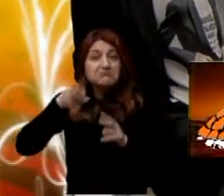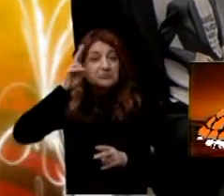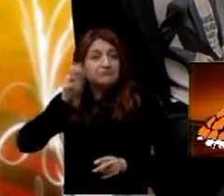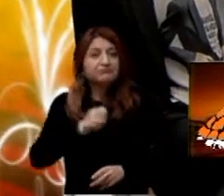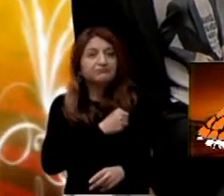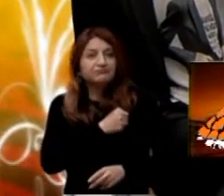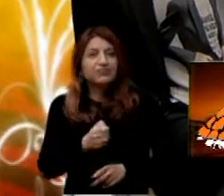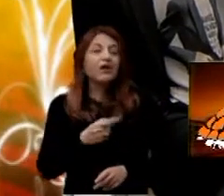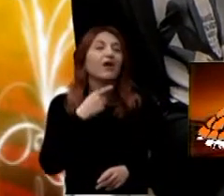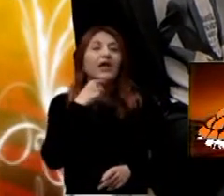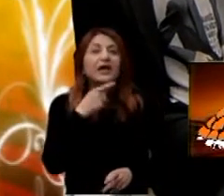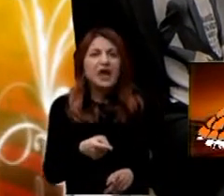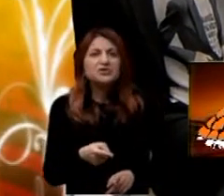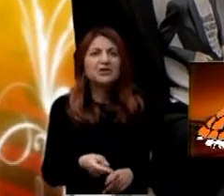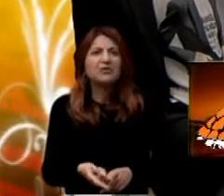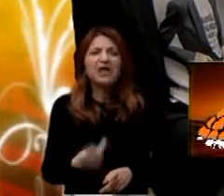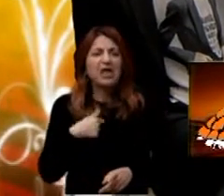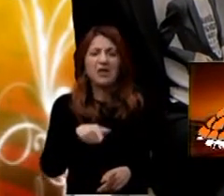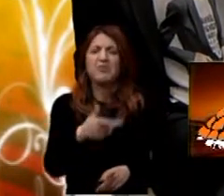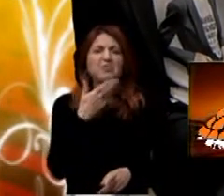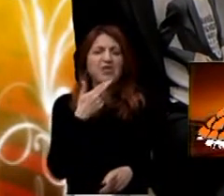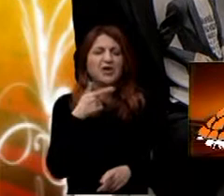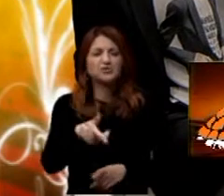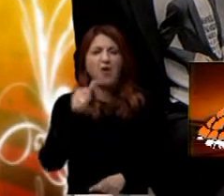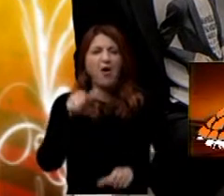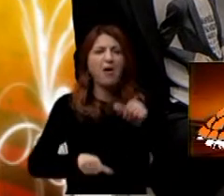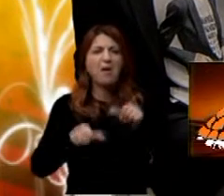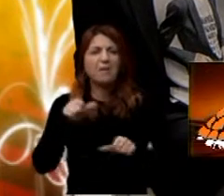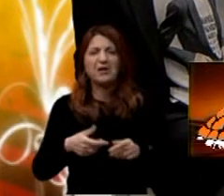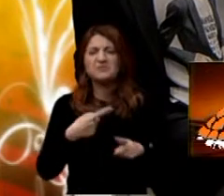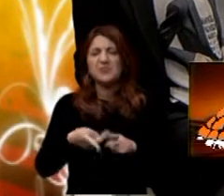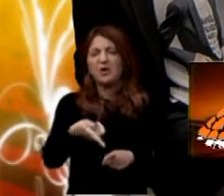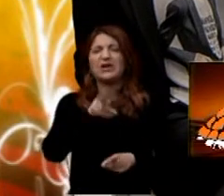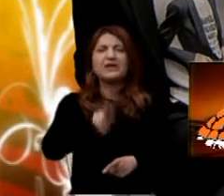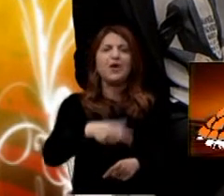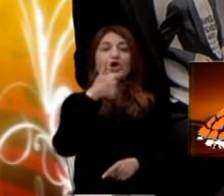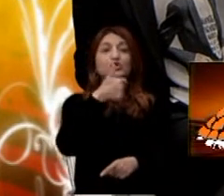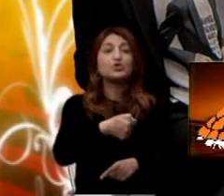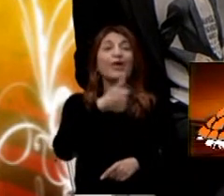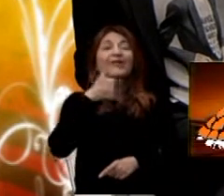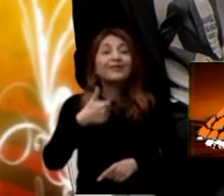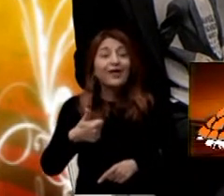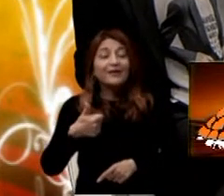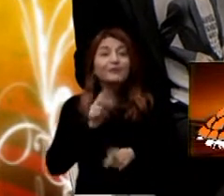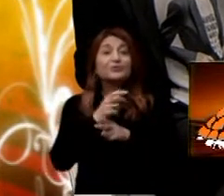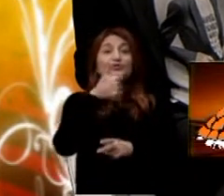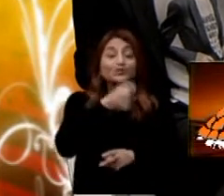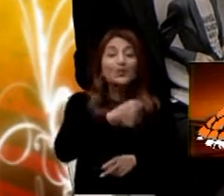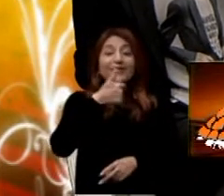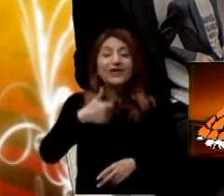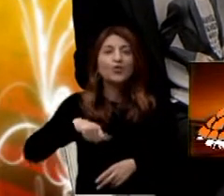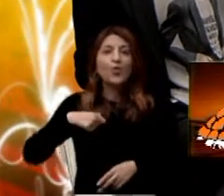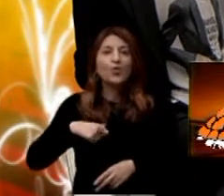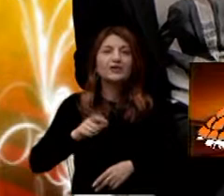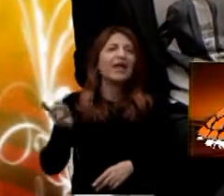usudio izgovoriti da neće operirati osobu zato što ima 101 godinu. 101. Dobro. Dakle,